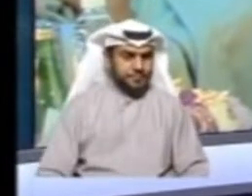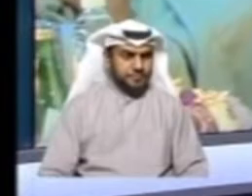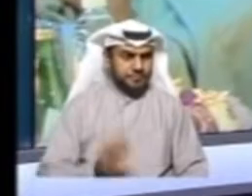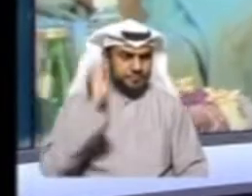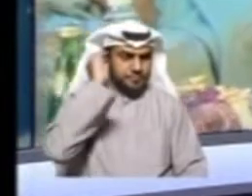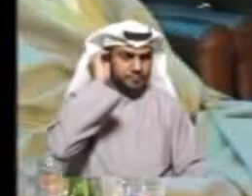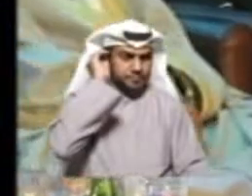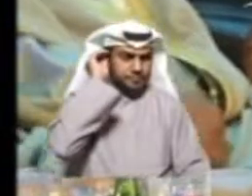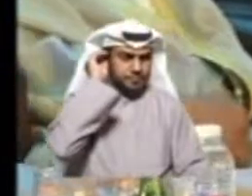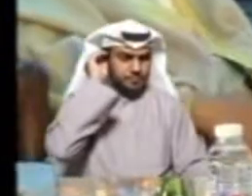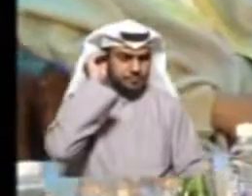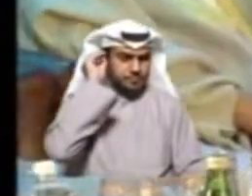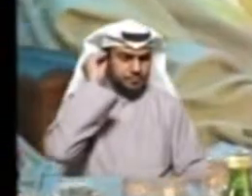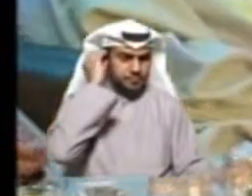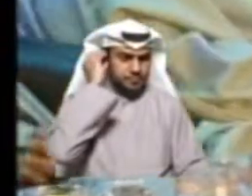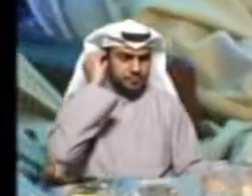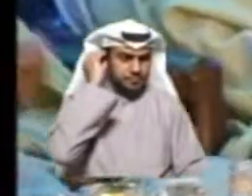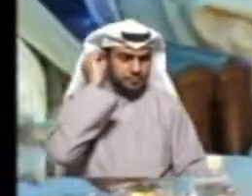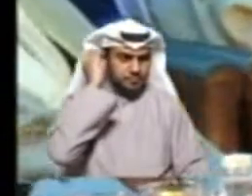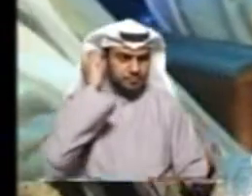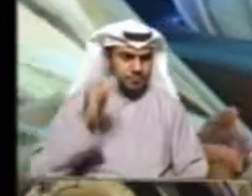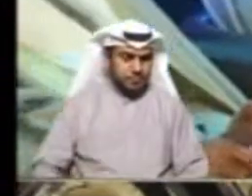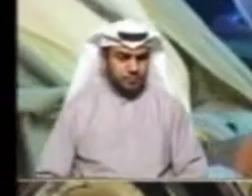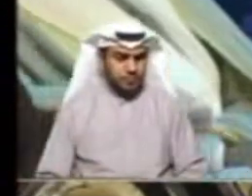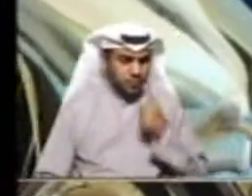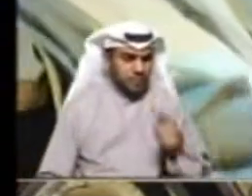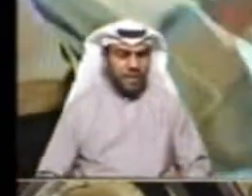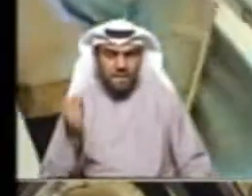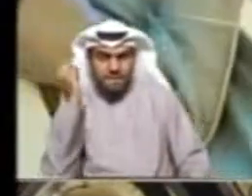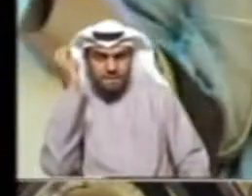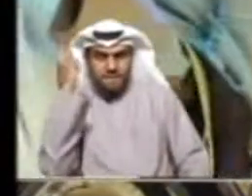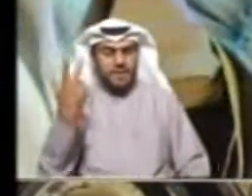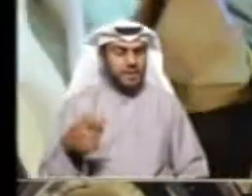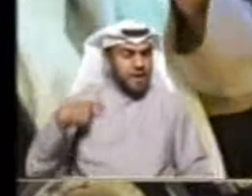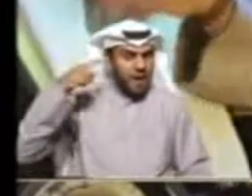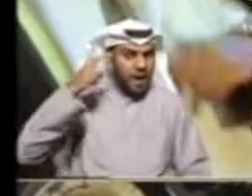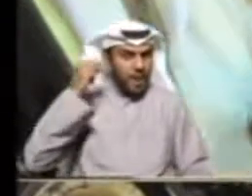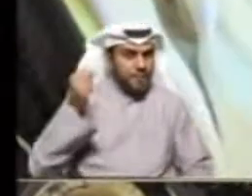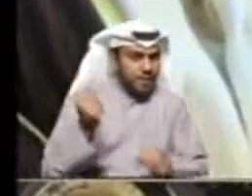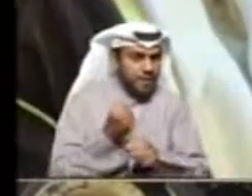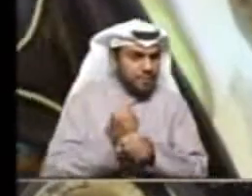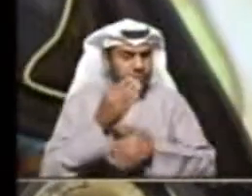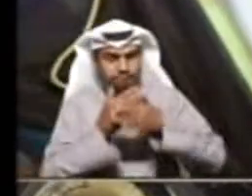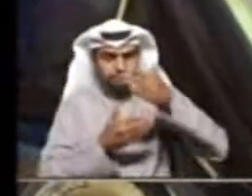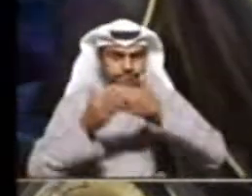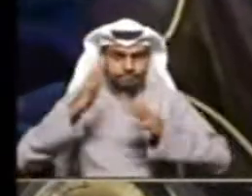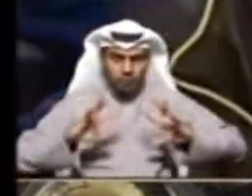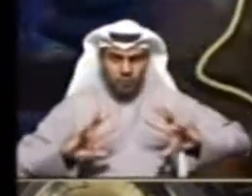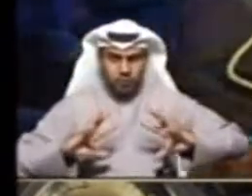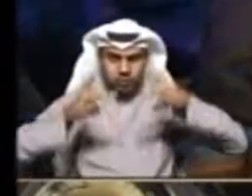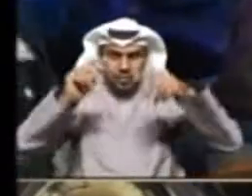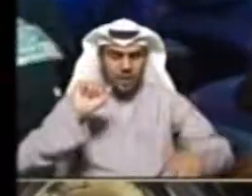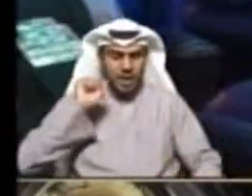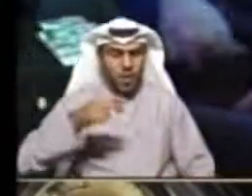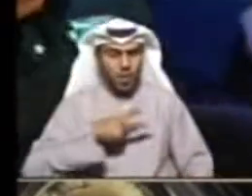التالي. في إطار ابتكار أفكار وأساليب إبداعية لتنفيذ وإنجاز مشاريع تساهم في